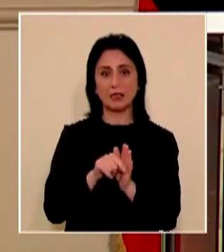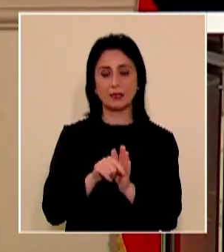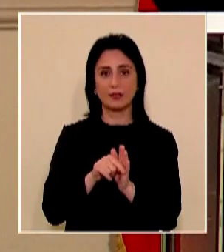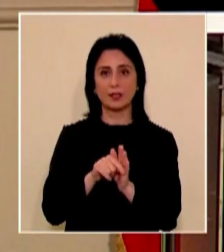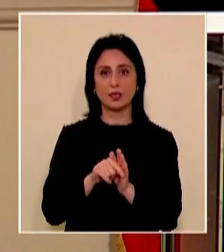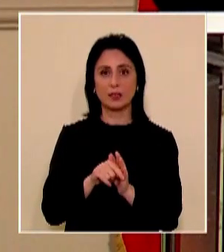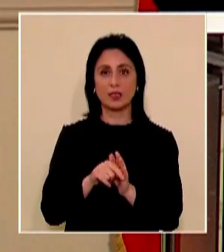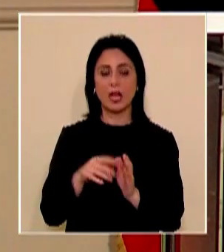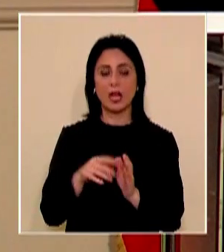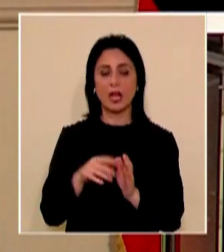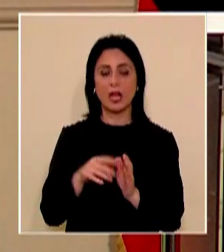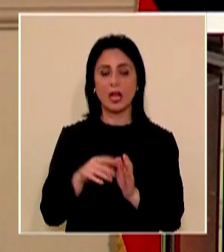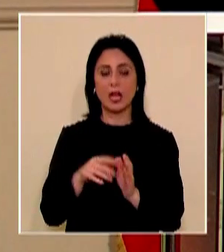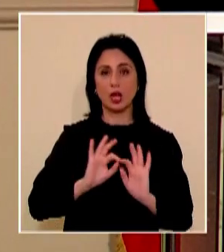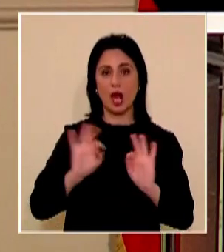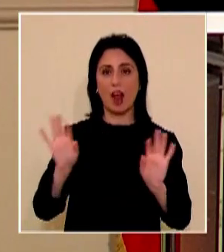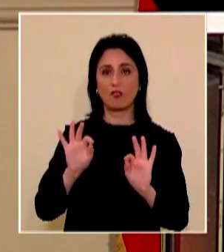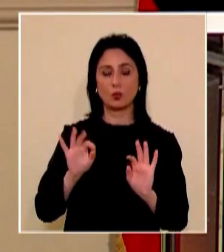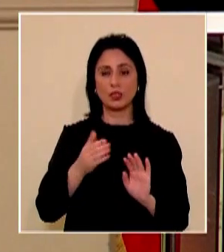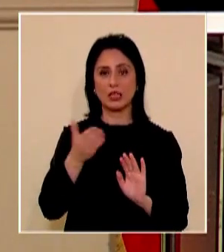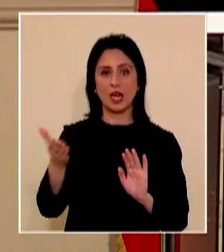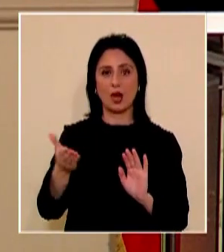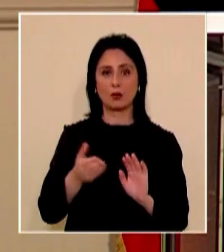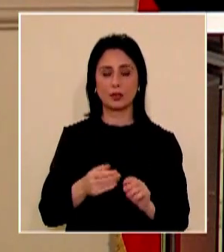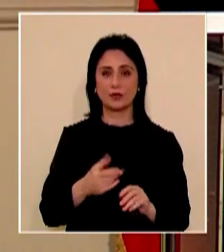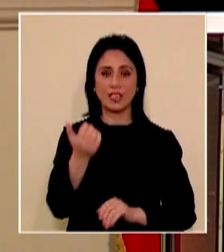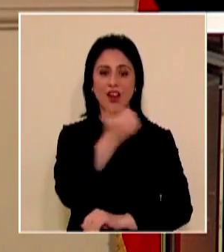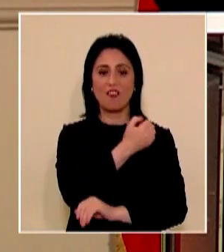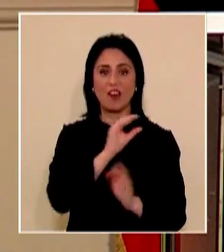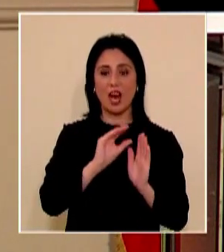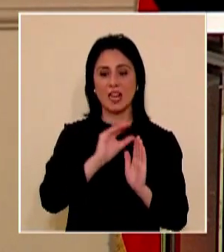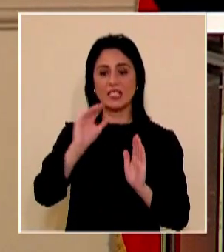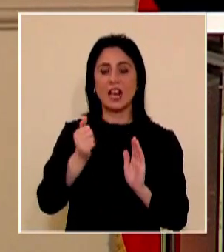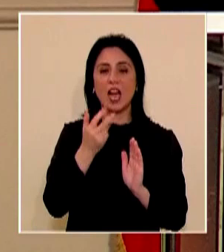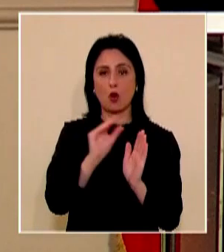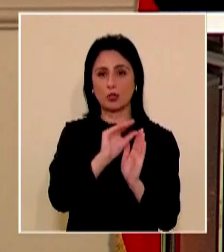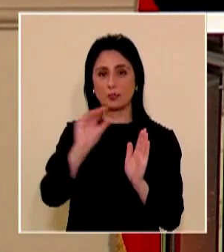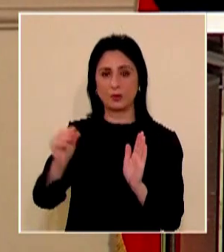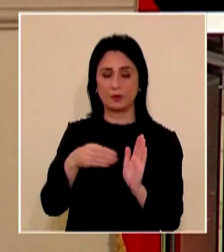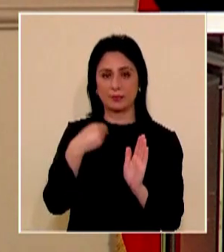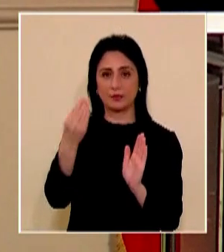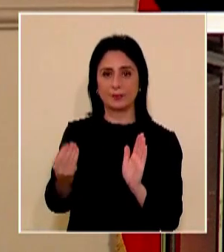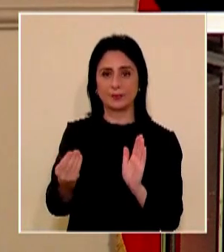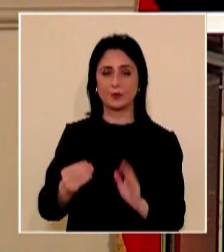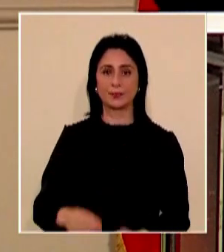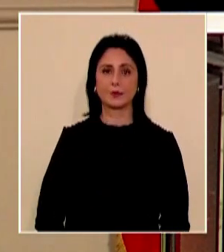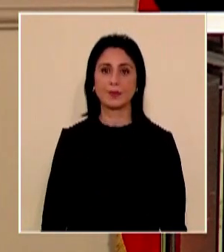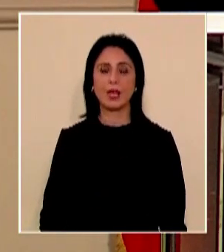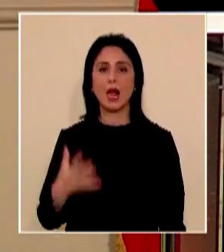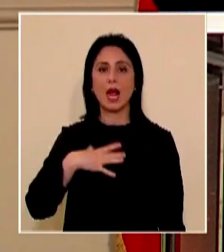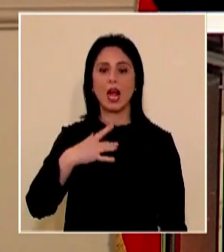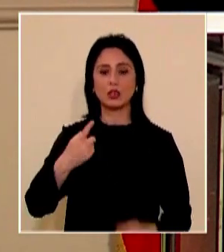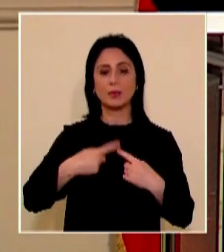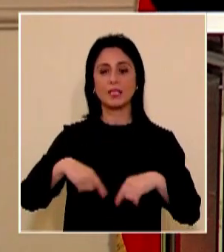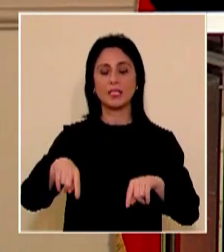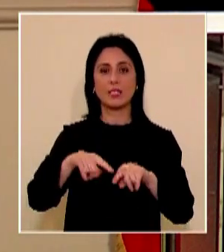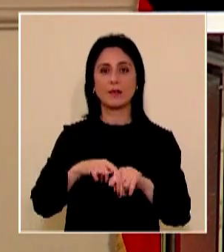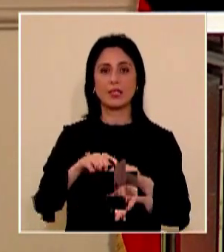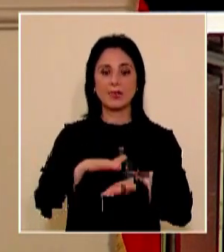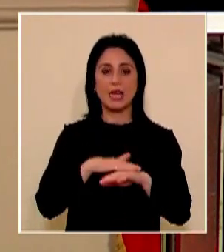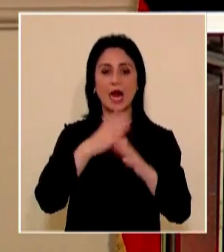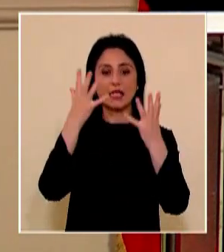podzielić się także z Gruzją, przekazać szczepionki na potrzeby tutaj szczepienia społeczeństwa gruzińskiego. Liczę na to, że wkrótce się to